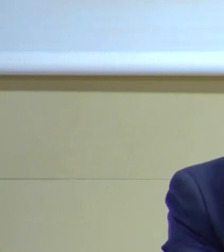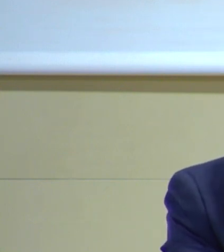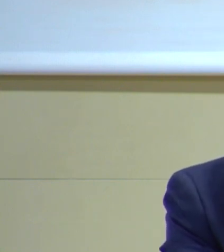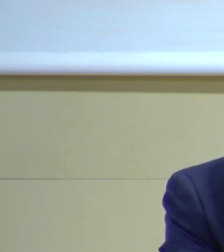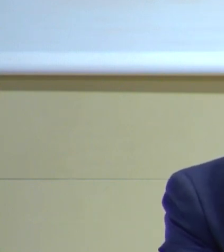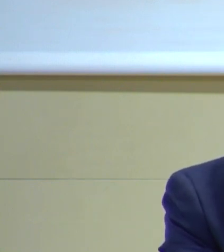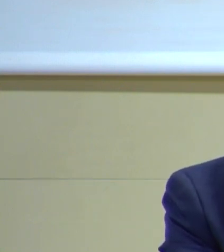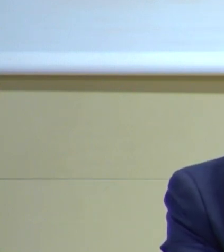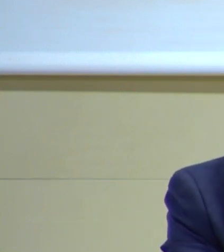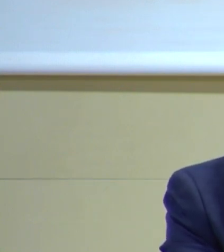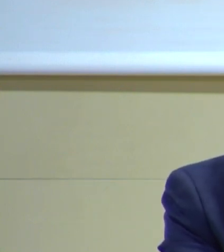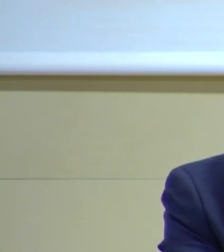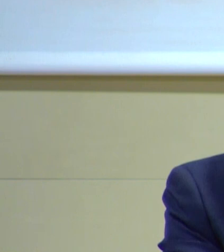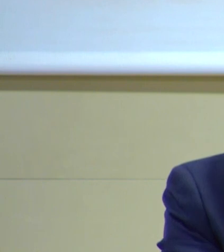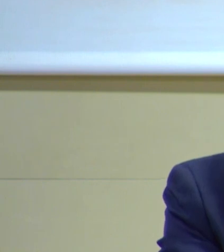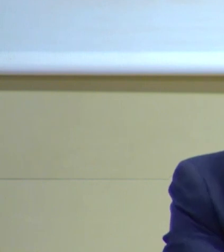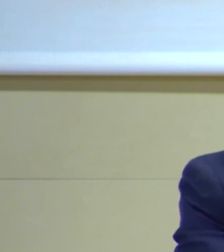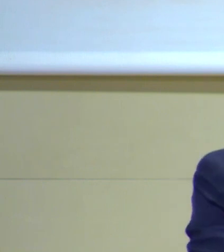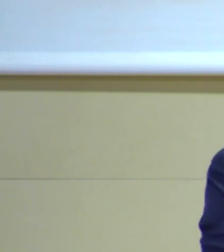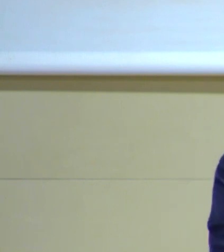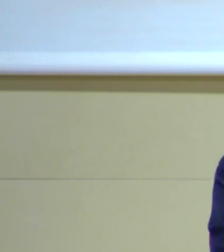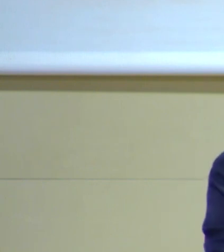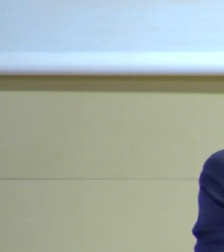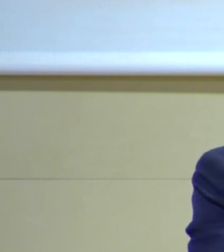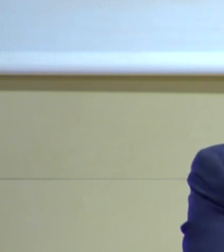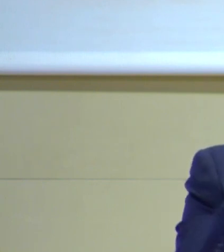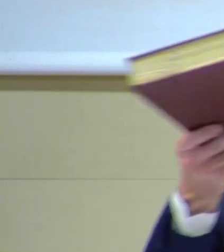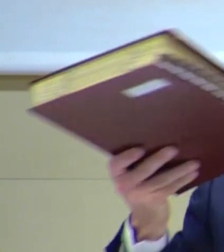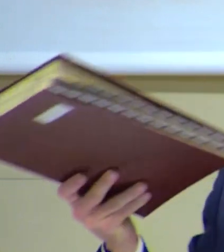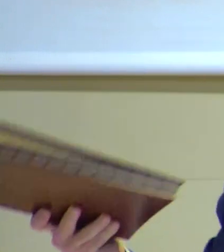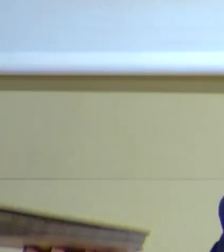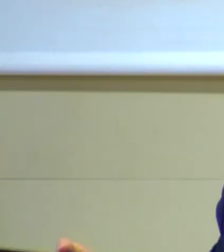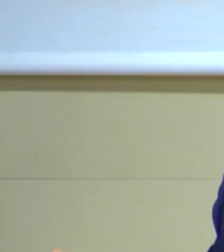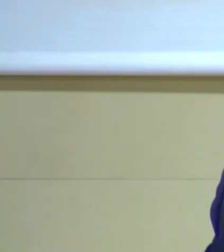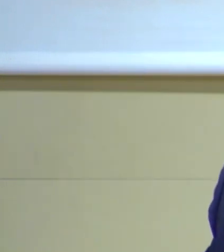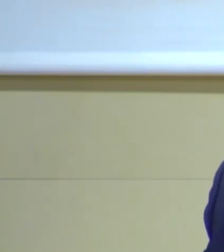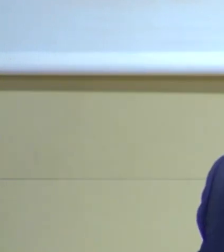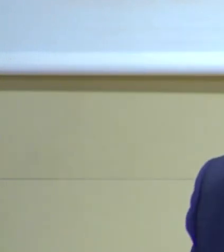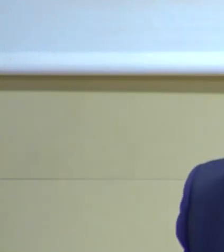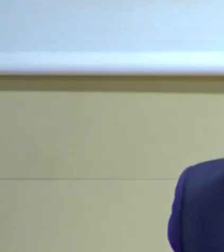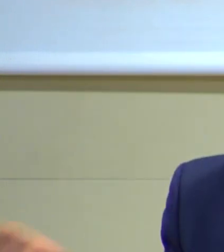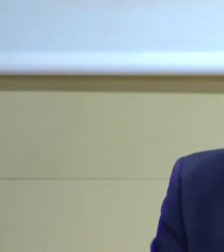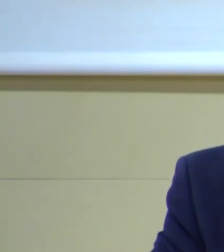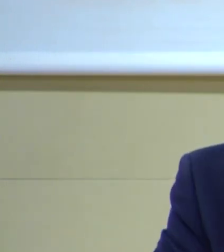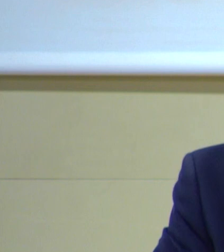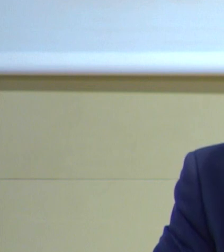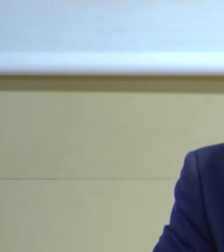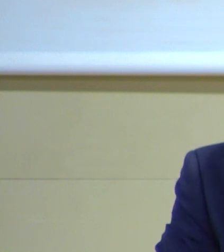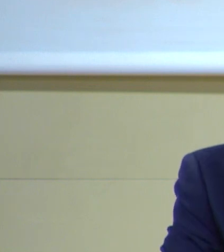s'abstient de l'ag qui votent contre qui vote pour unanimité délibération adoptée